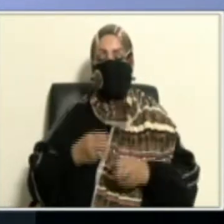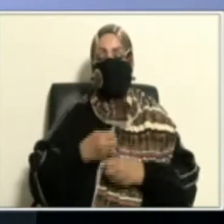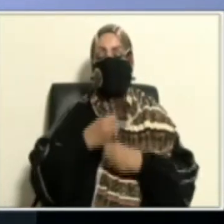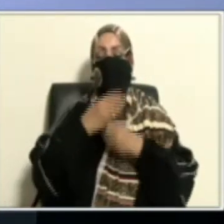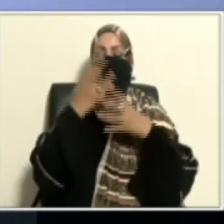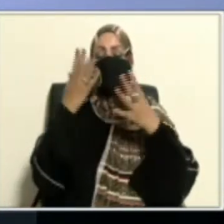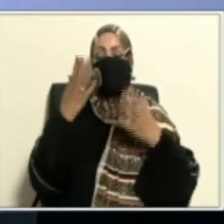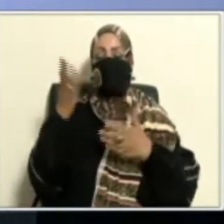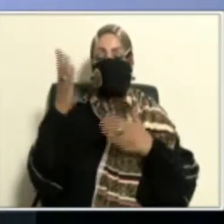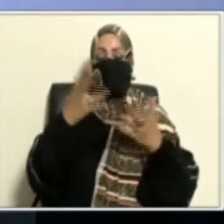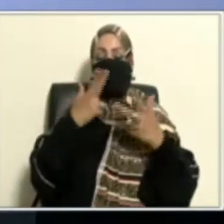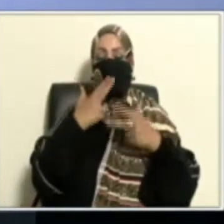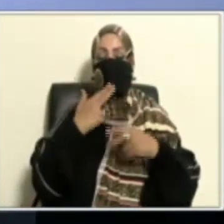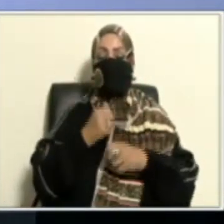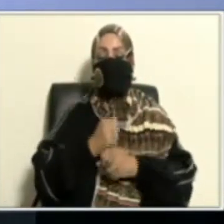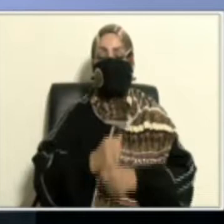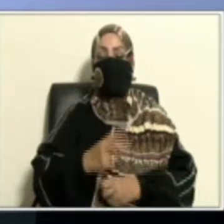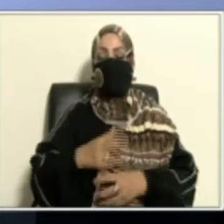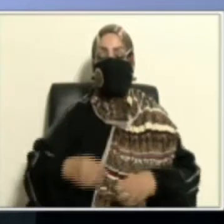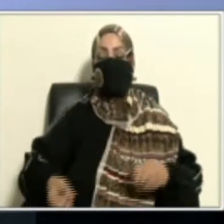الأخ يوسف من البريقة.